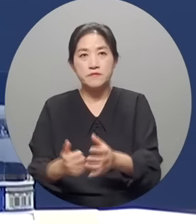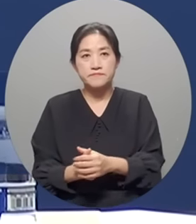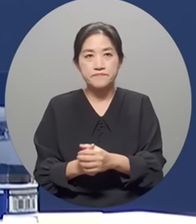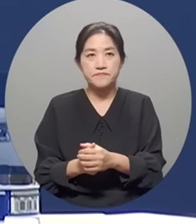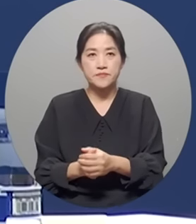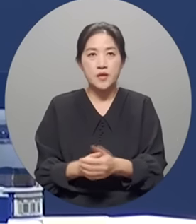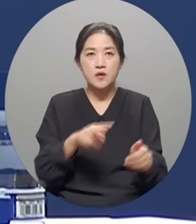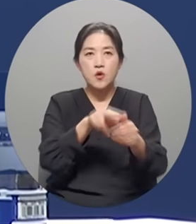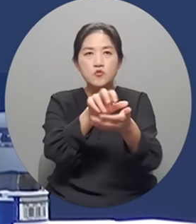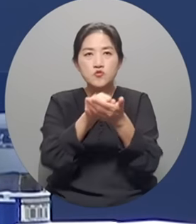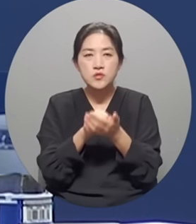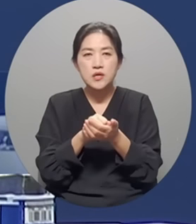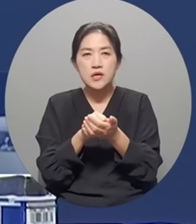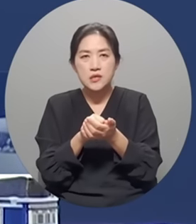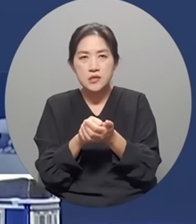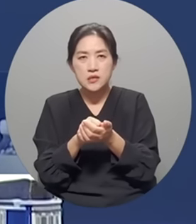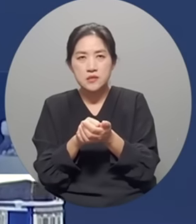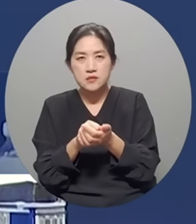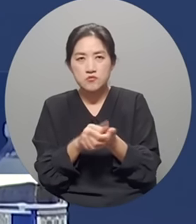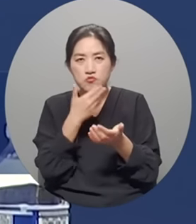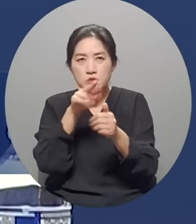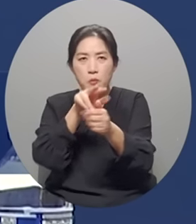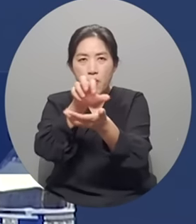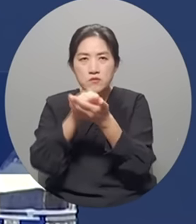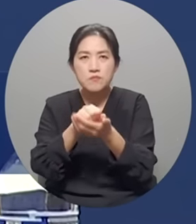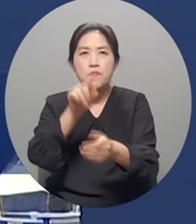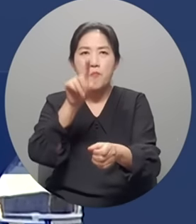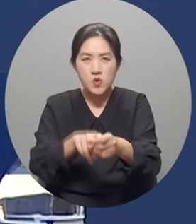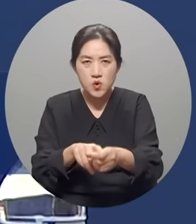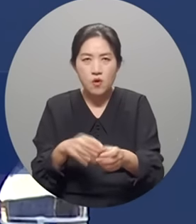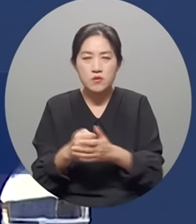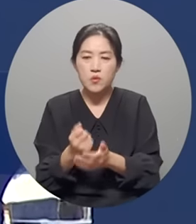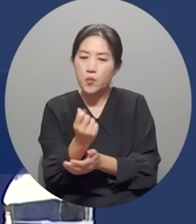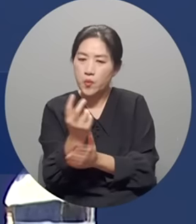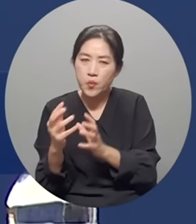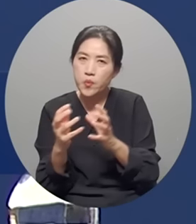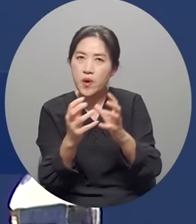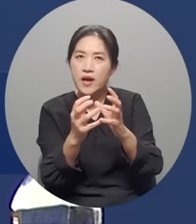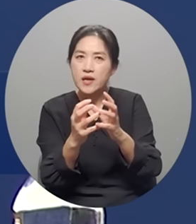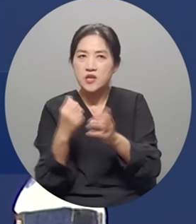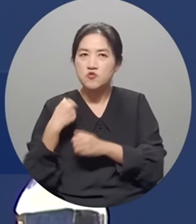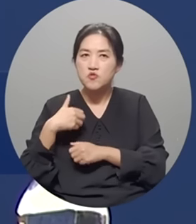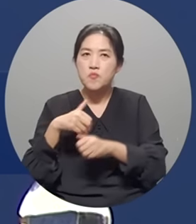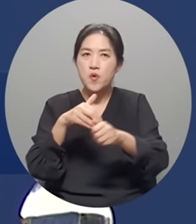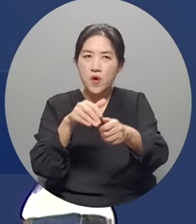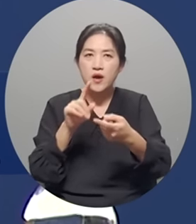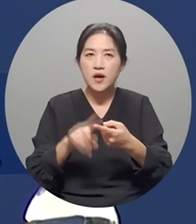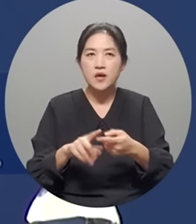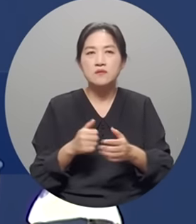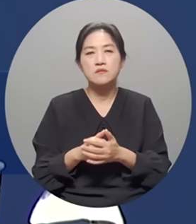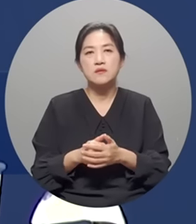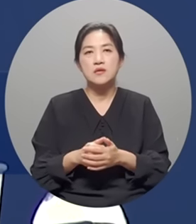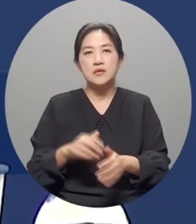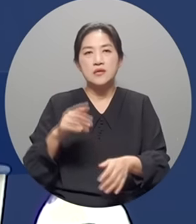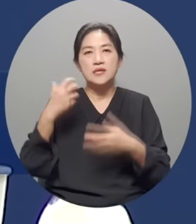수집, 첩보 수집 차원에서의 이런 어떤 소규모의 파견 같은 경우는